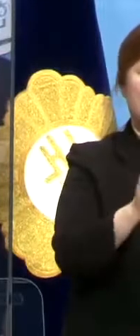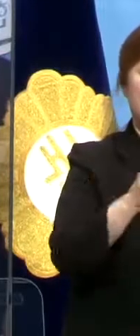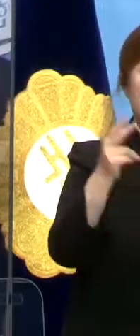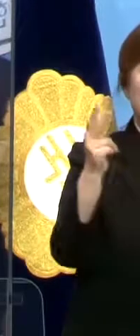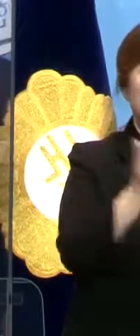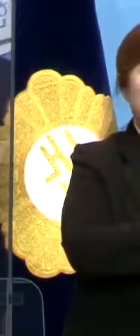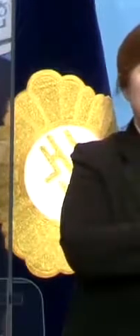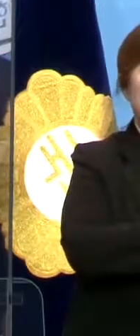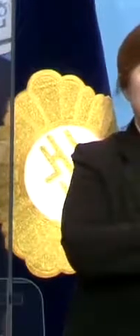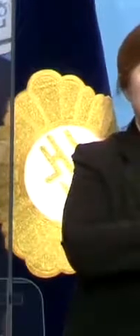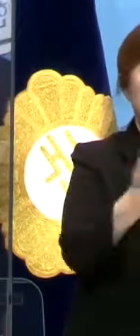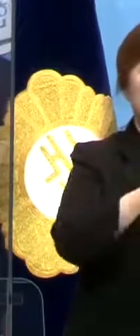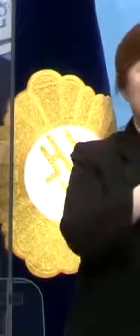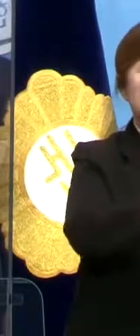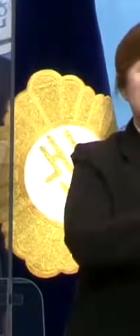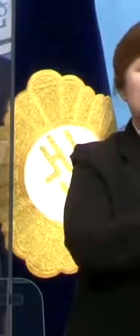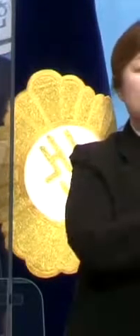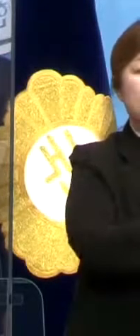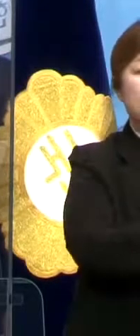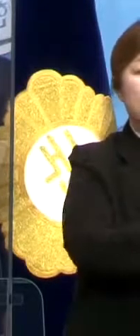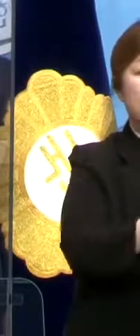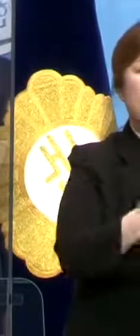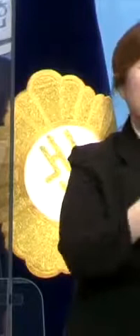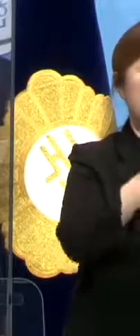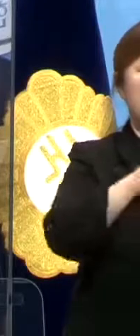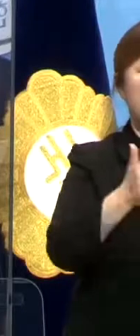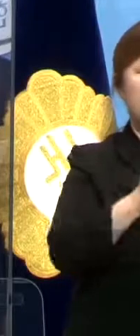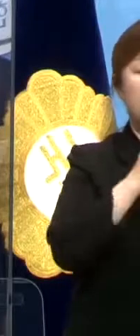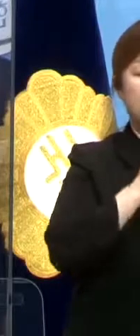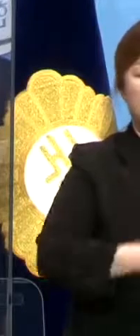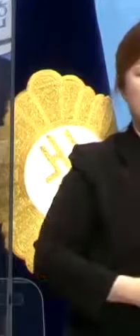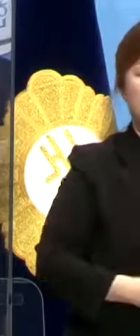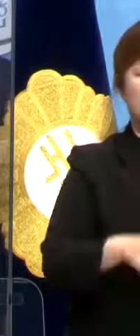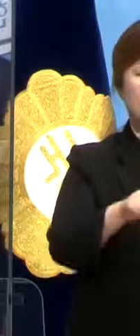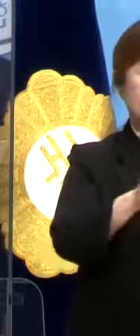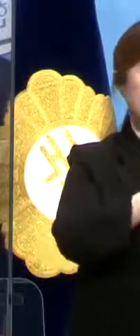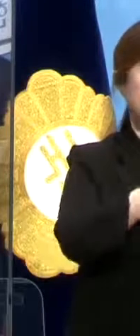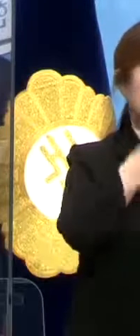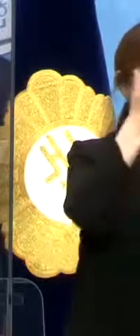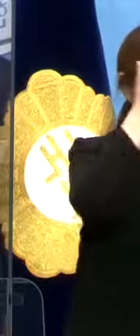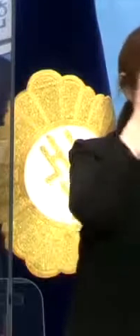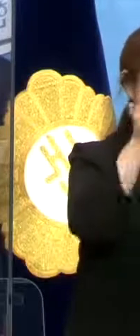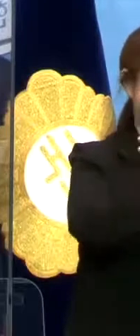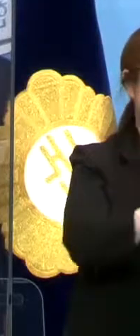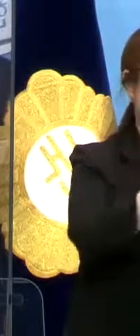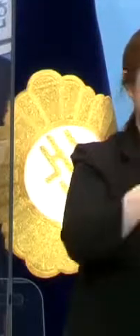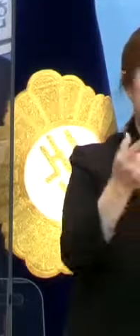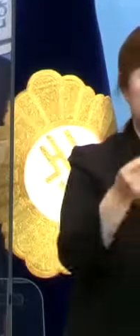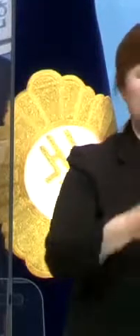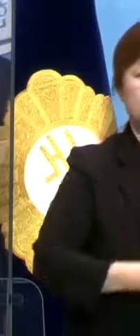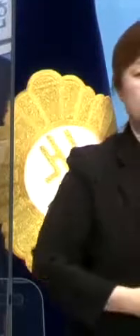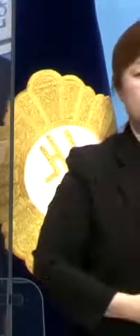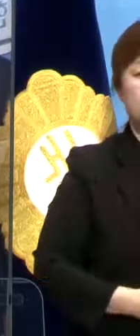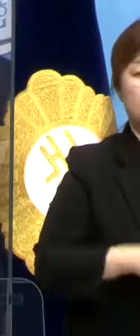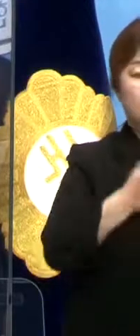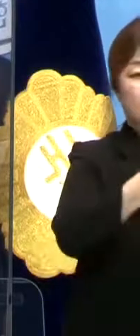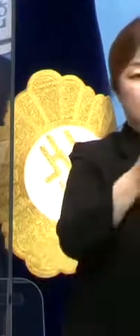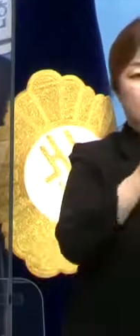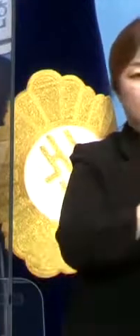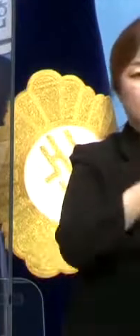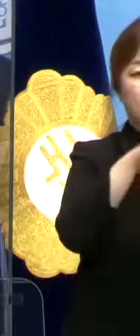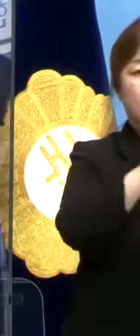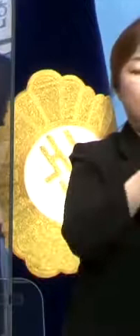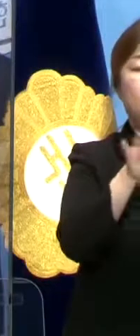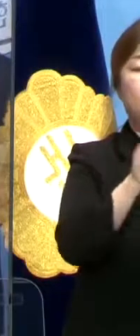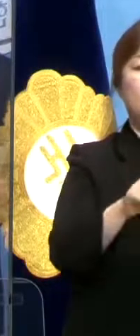시간 만 내세우며 과로사 를 뿌린 하고요 이 낸 손바닥으로 하늘을 가릴 명이나 다름없던 고인의 달에는 국방